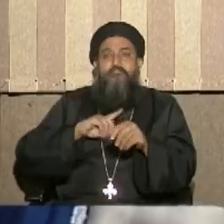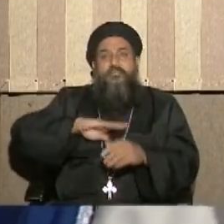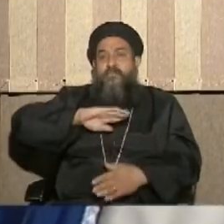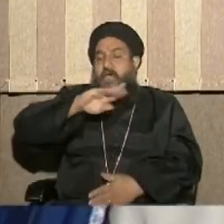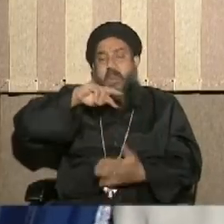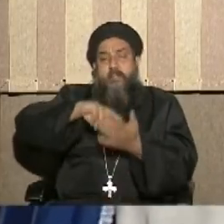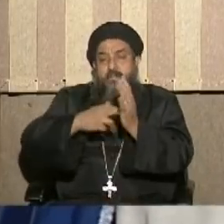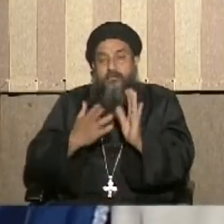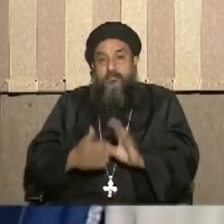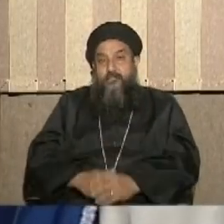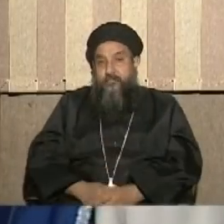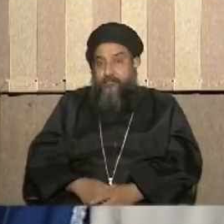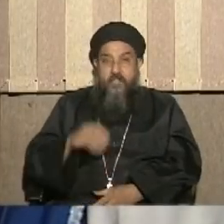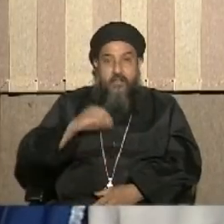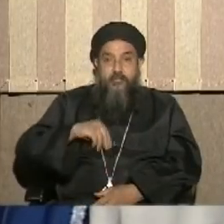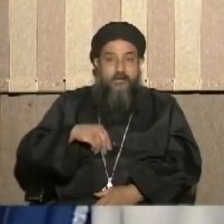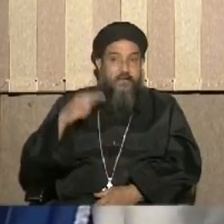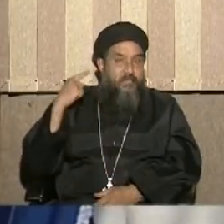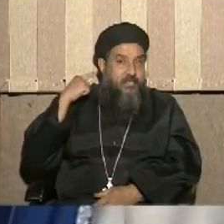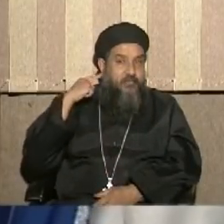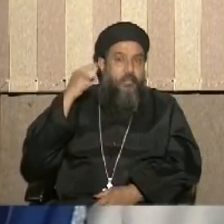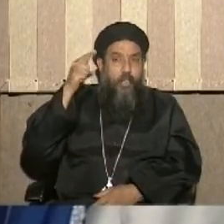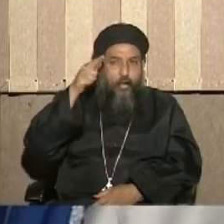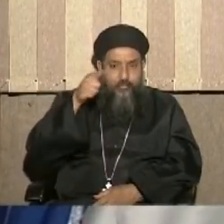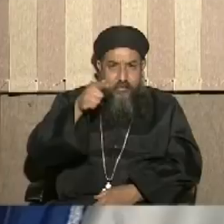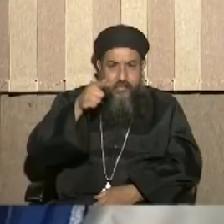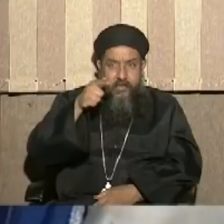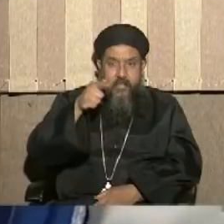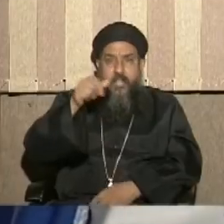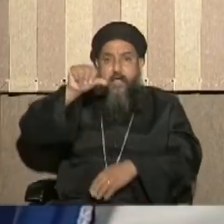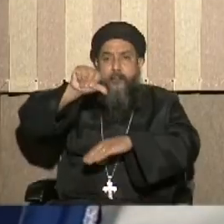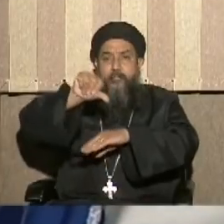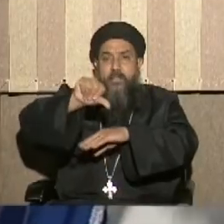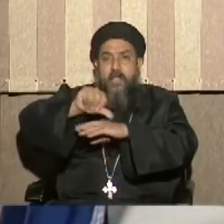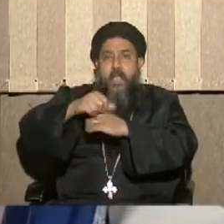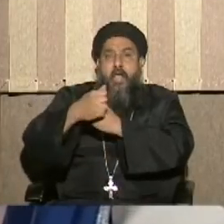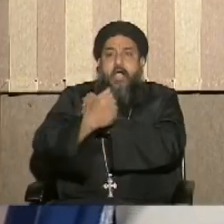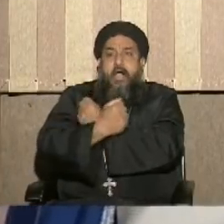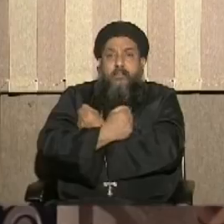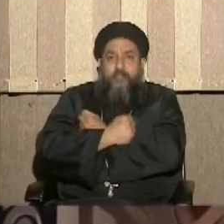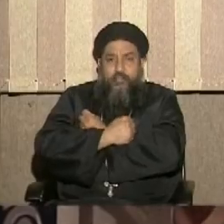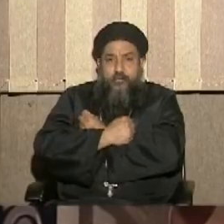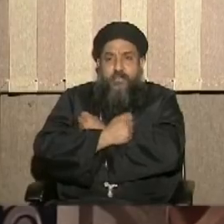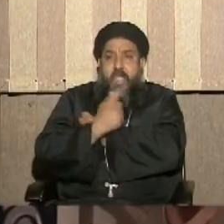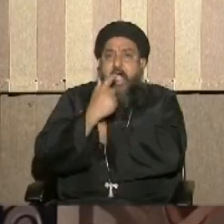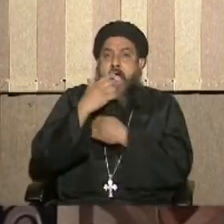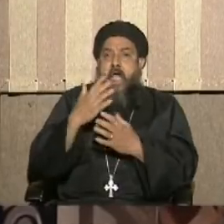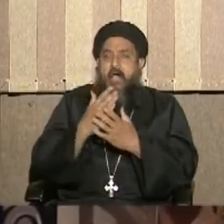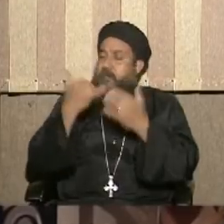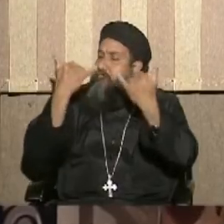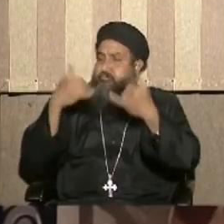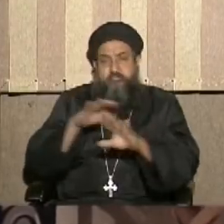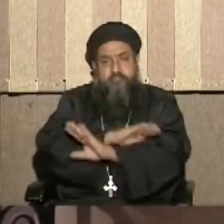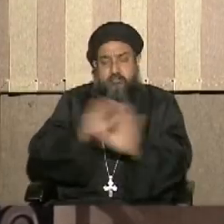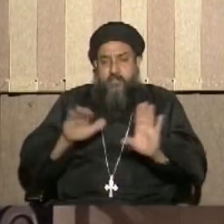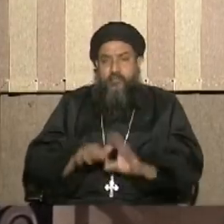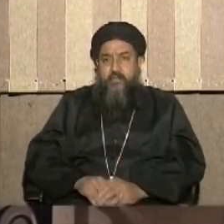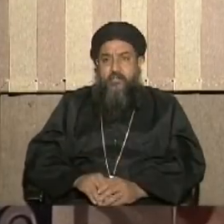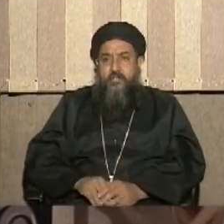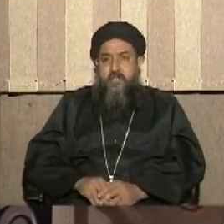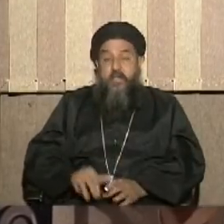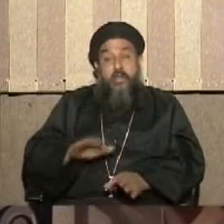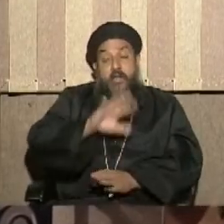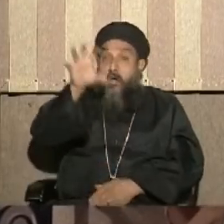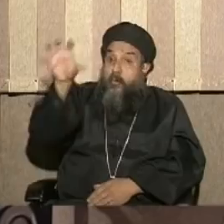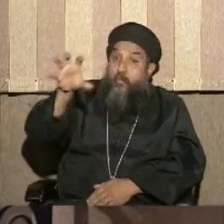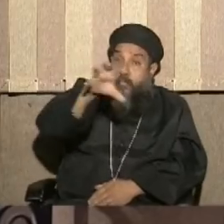مش كفايه اللي عملتوه، مش عايز اسمع ان لسه في الامبراطوريه معبد الاوثان. يا مولاي الامبراطوريه كبيره واحنا بنحاول